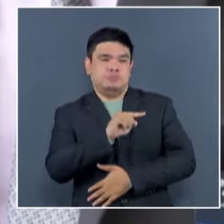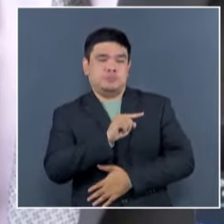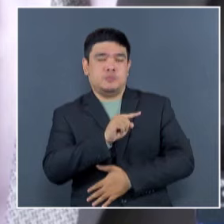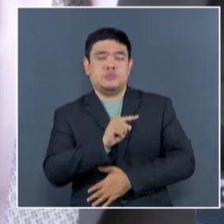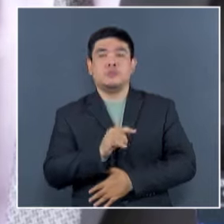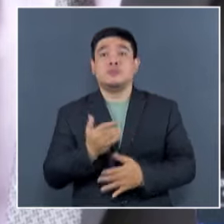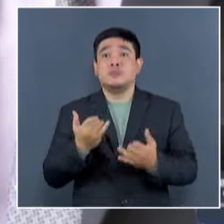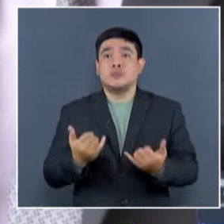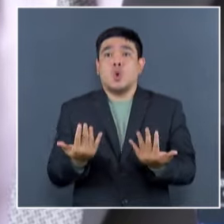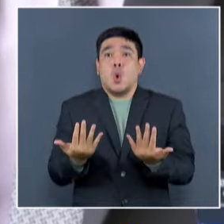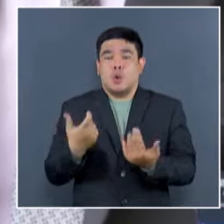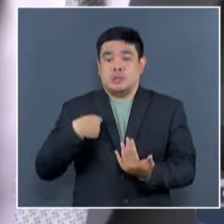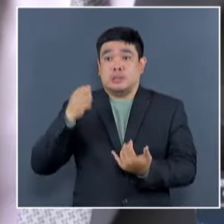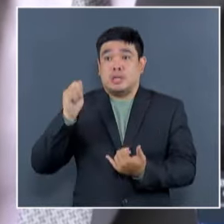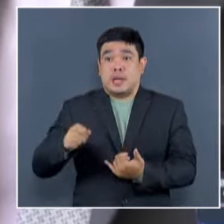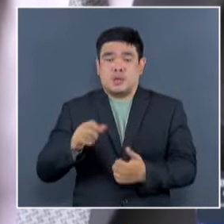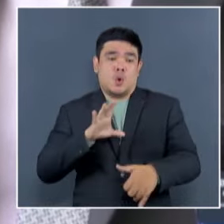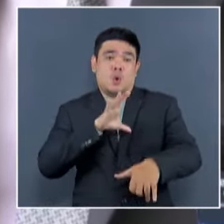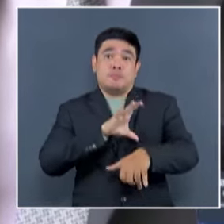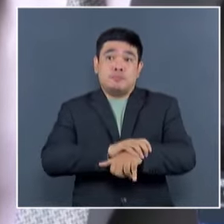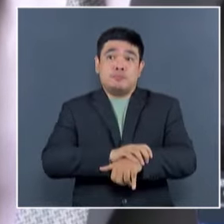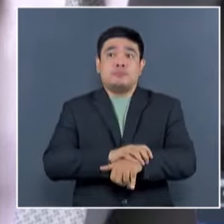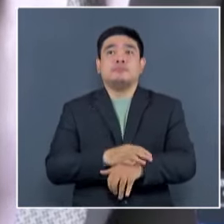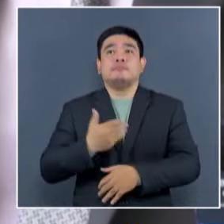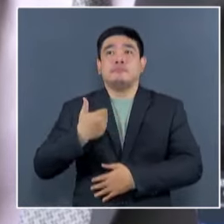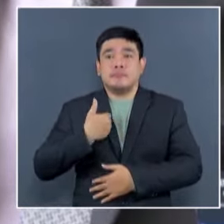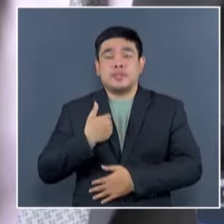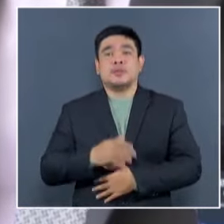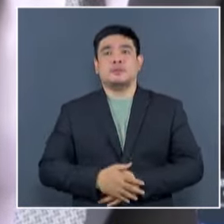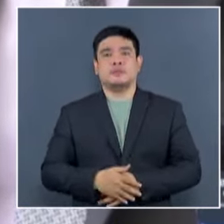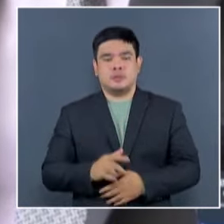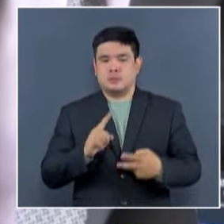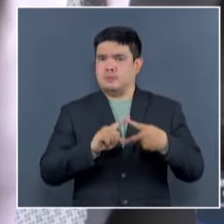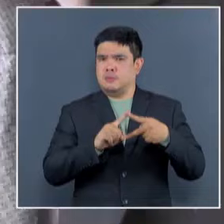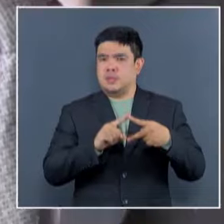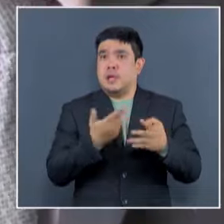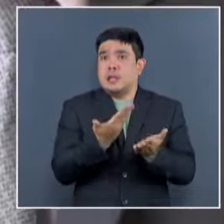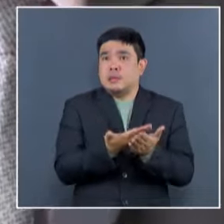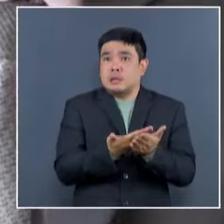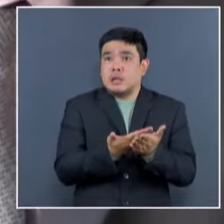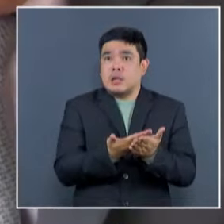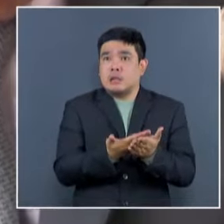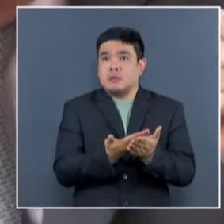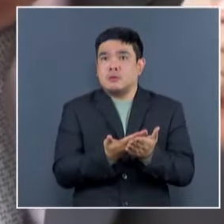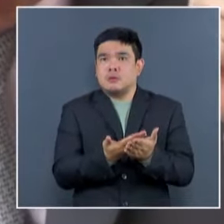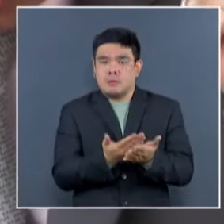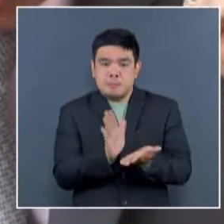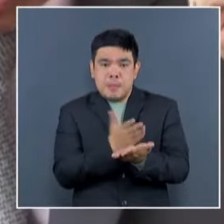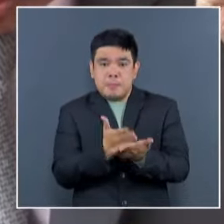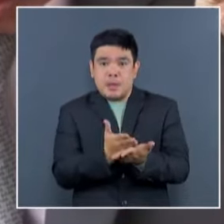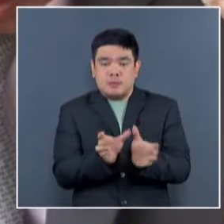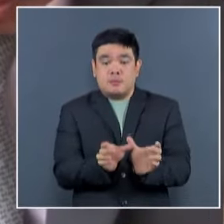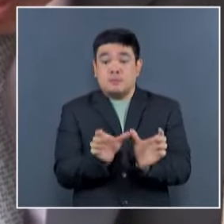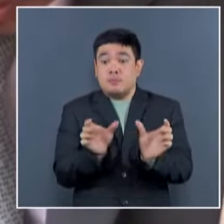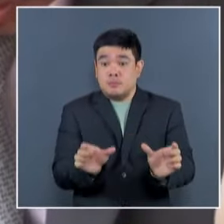พูดกันตามตรงรอลงอาญาฮะโดยส่วนใหญ่แล้วเนี่ยนะครับซึ่งในเรื่องของเงินเอาเรื่องแรกก่อนเรื่องเงินเงินเนี่ยคุณแม่บอกว่ามันแบ่งเป็น2ก้